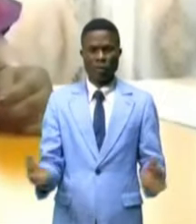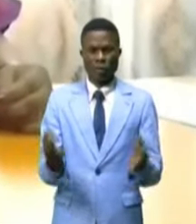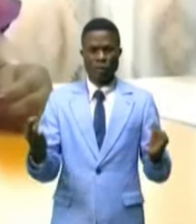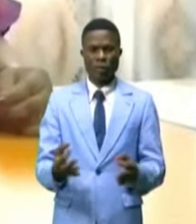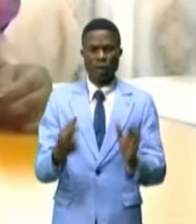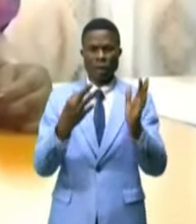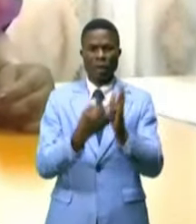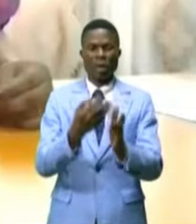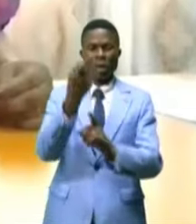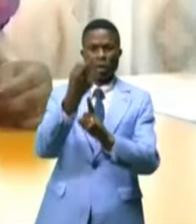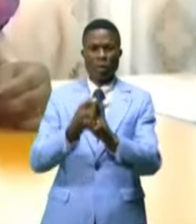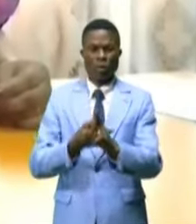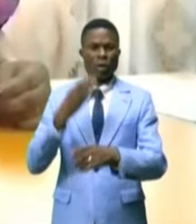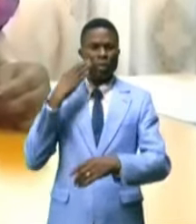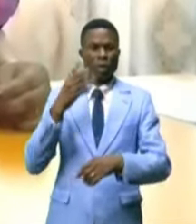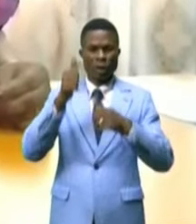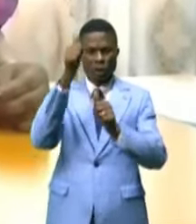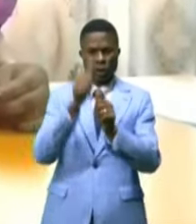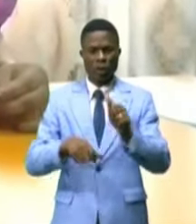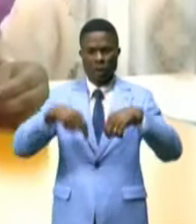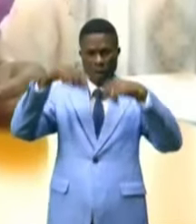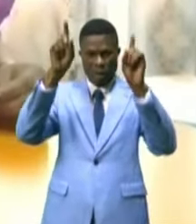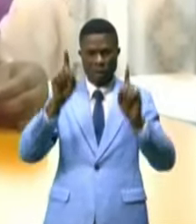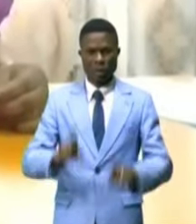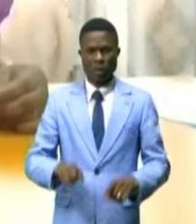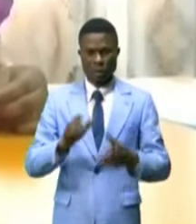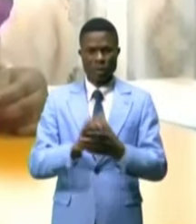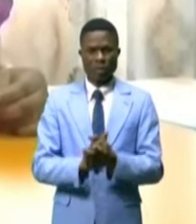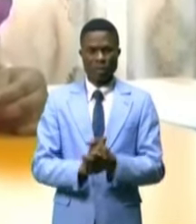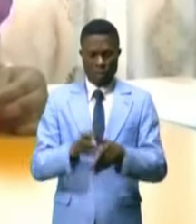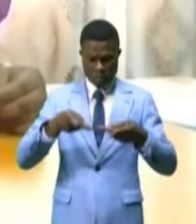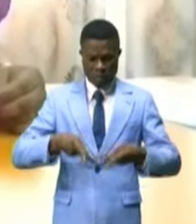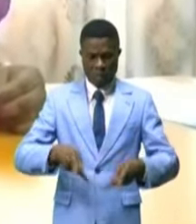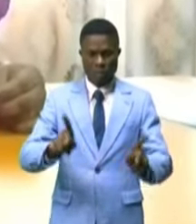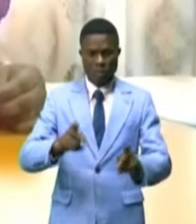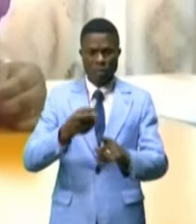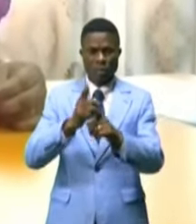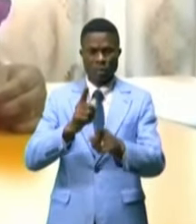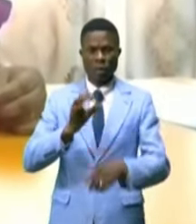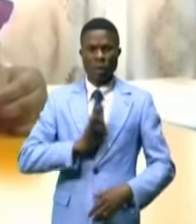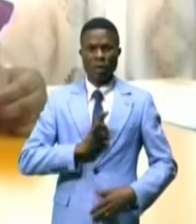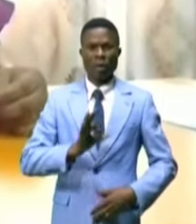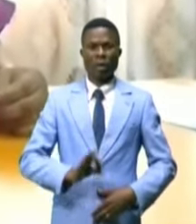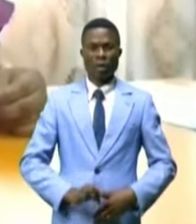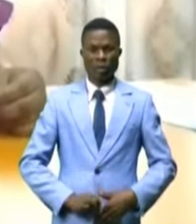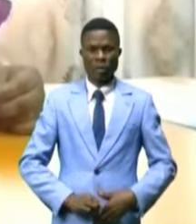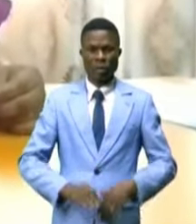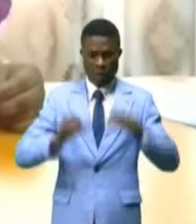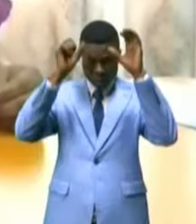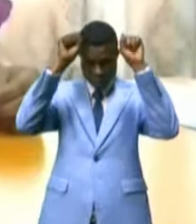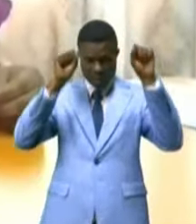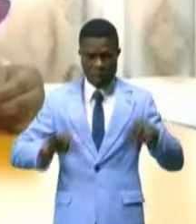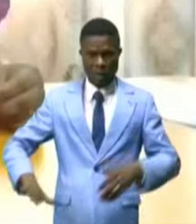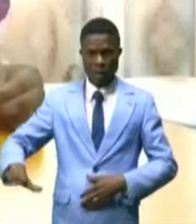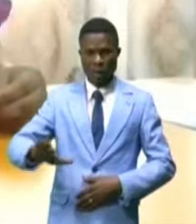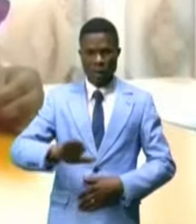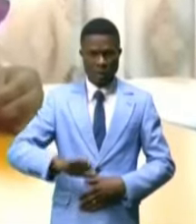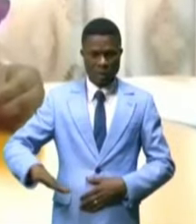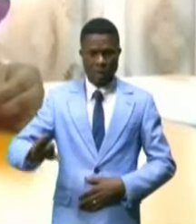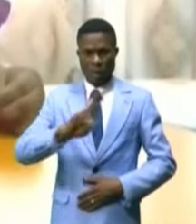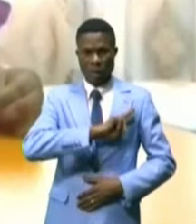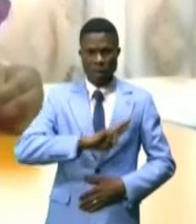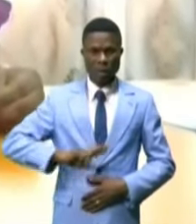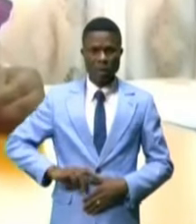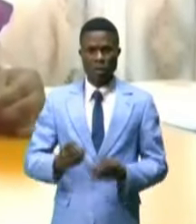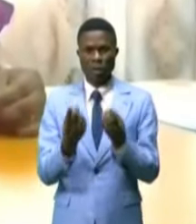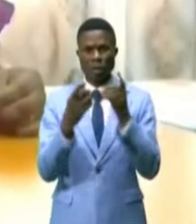mars de chaque année. Sous l'impulsion de son Excellence Félix Antoine Tshisekedi Tshilombo, président de la